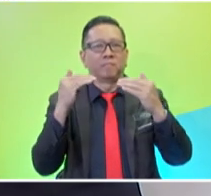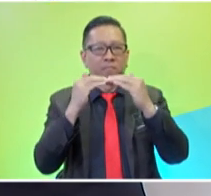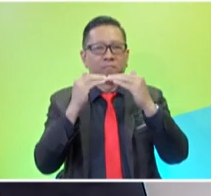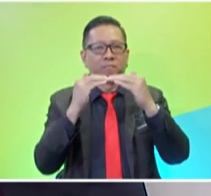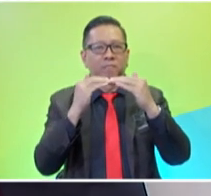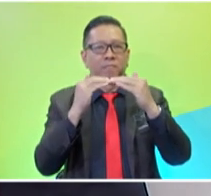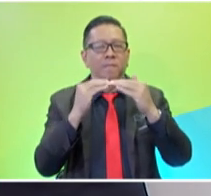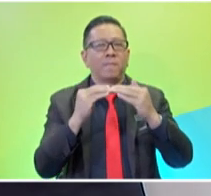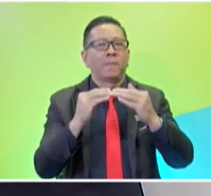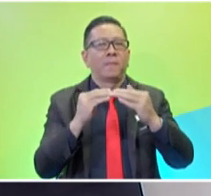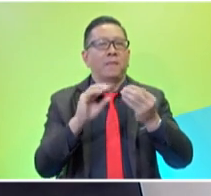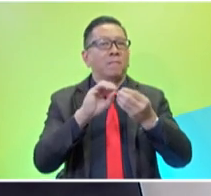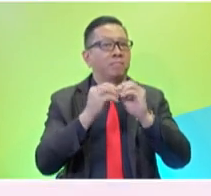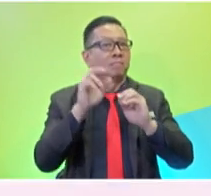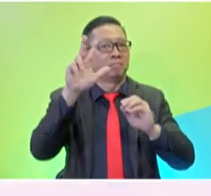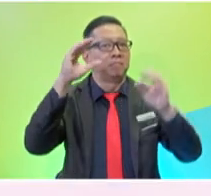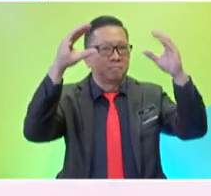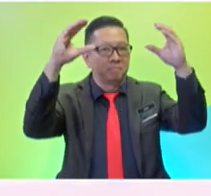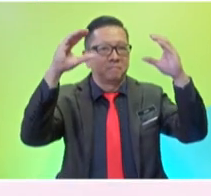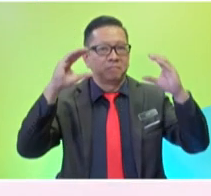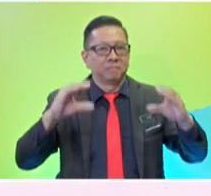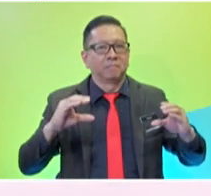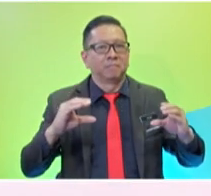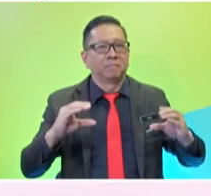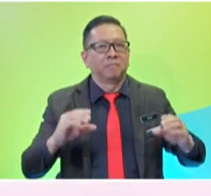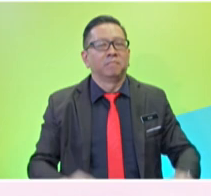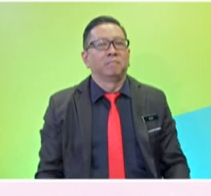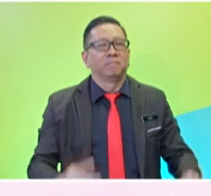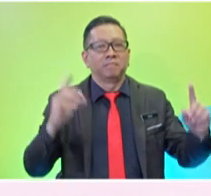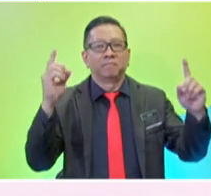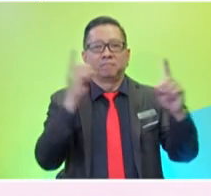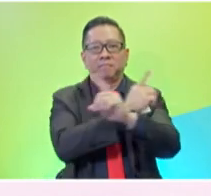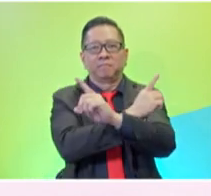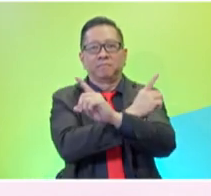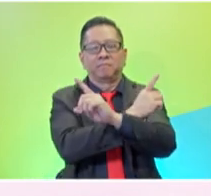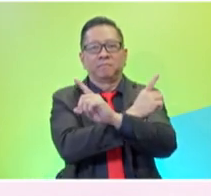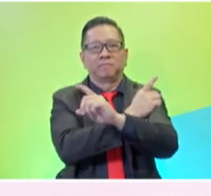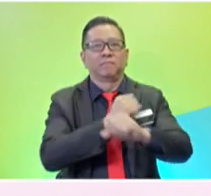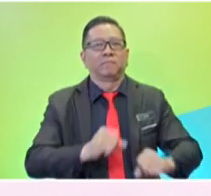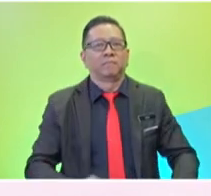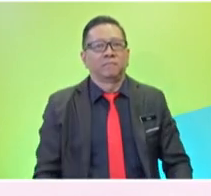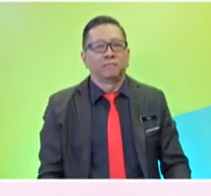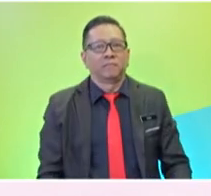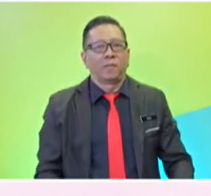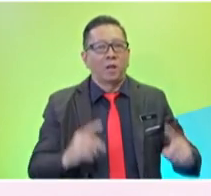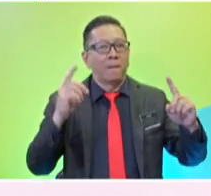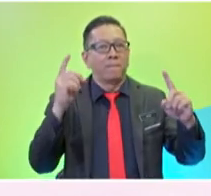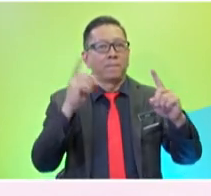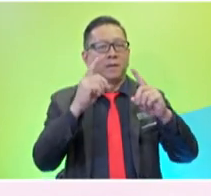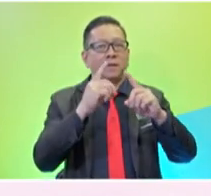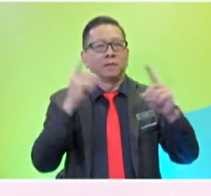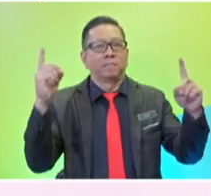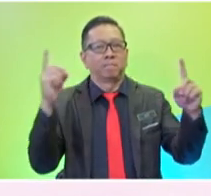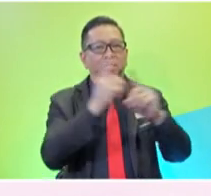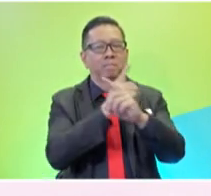yang ketiga yang ketiga ada kaidah pendalaman silang kebiasaannya murid atau murid-murid di kajian